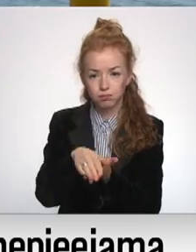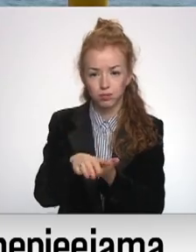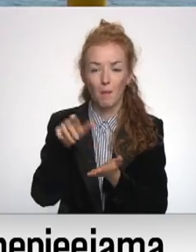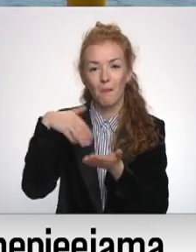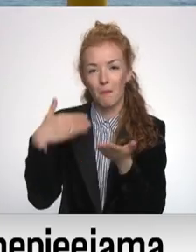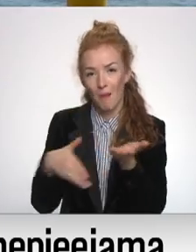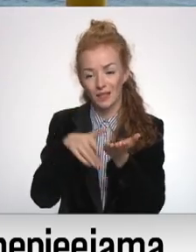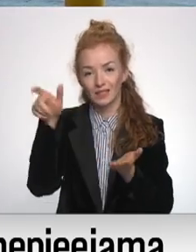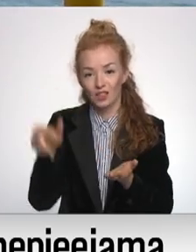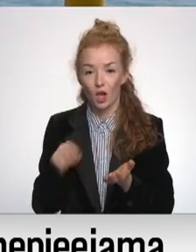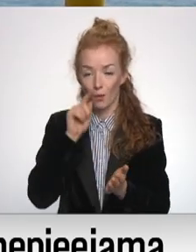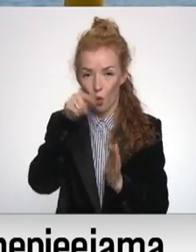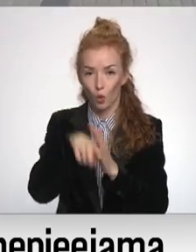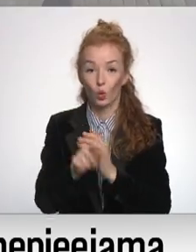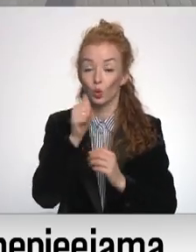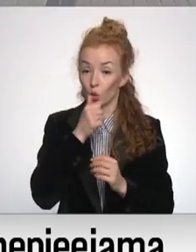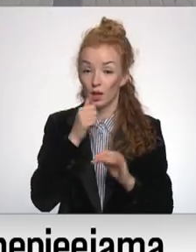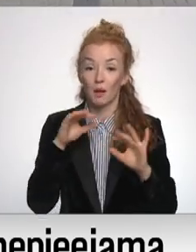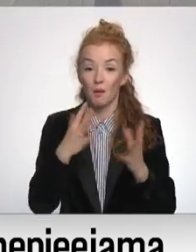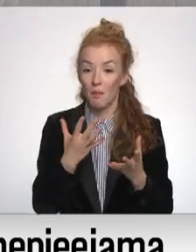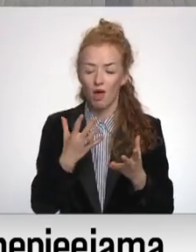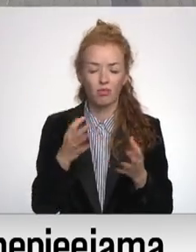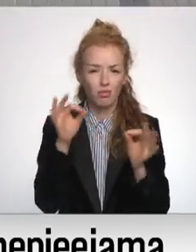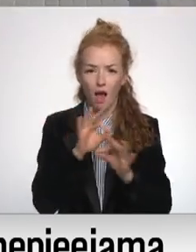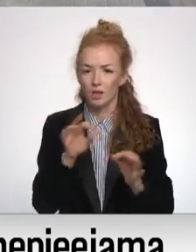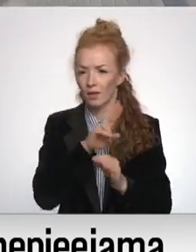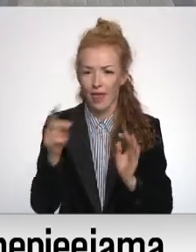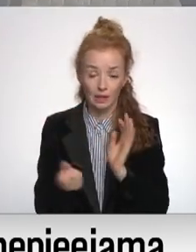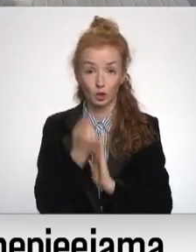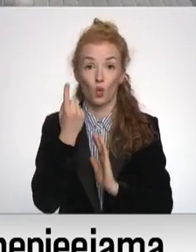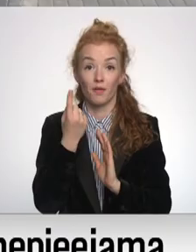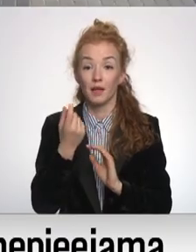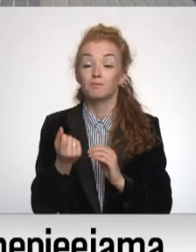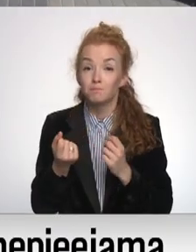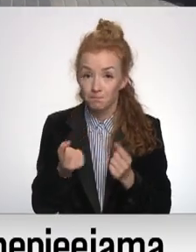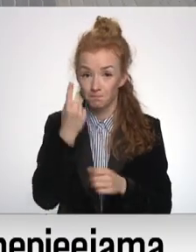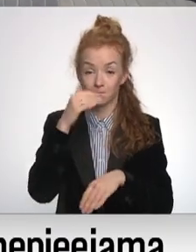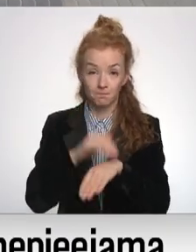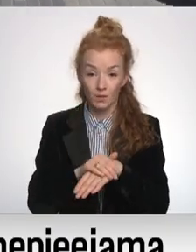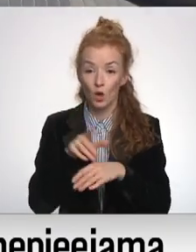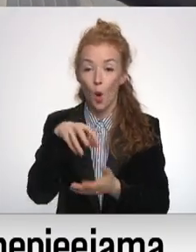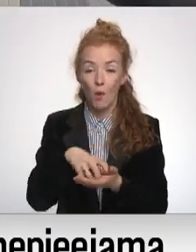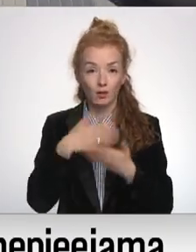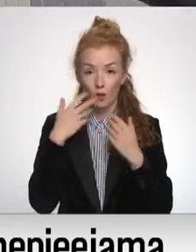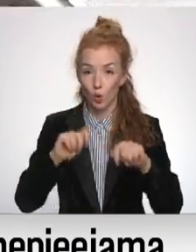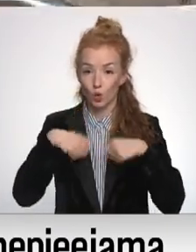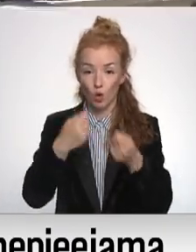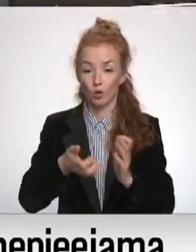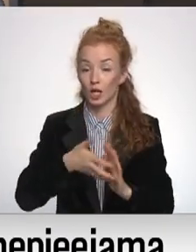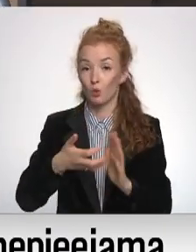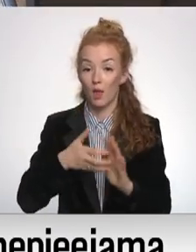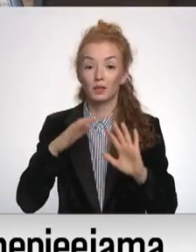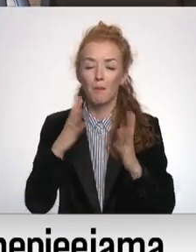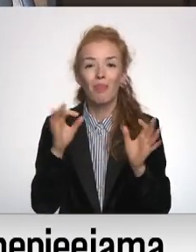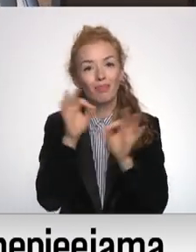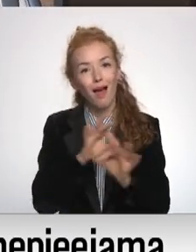esošiem cilvēkiem nokļūt ūdenī. Bet nekas neizdodas. Izrādās, objekts nemaz nav nodots eksploatācijā. Bet